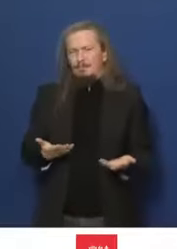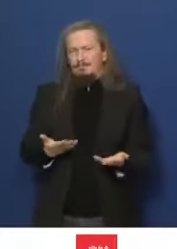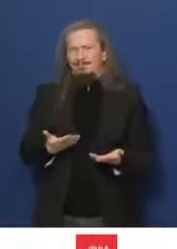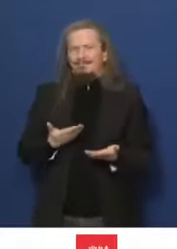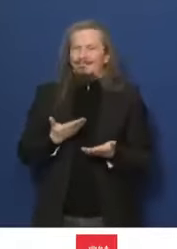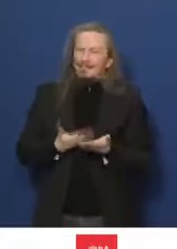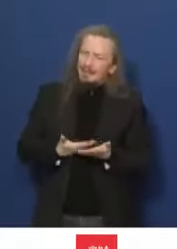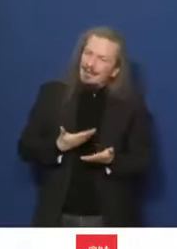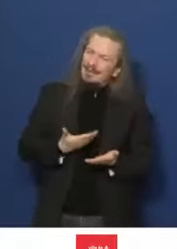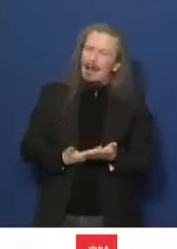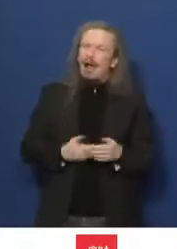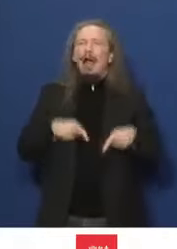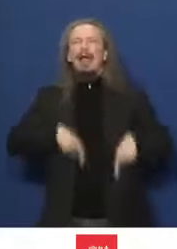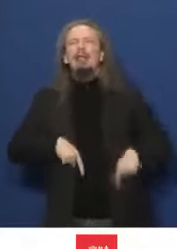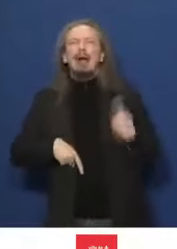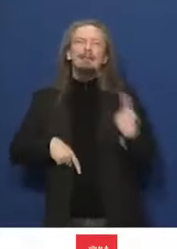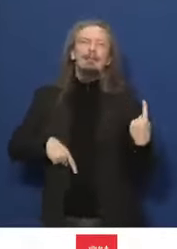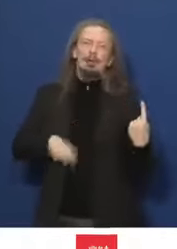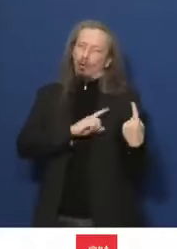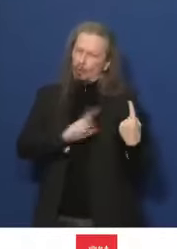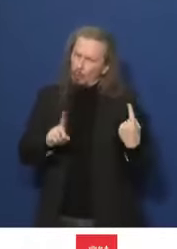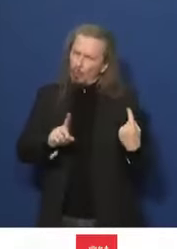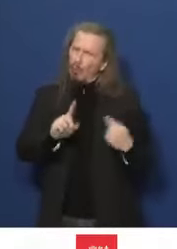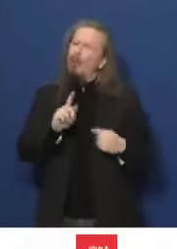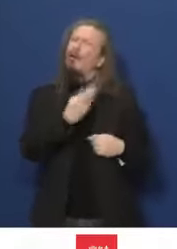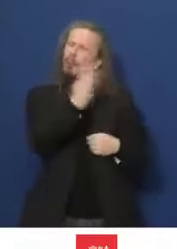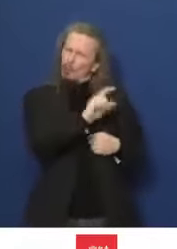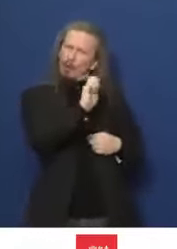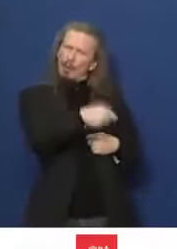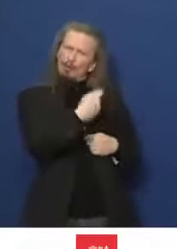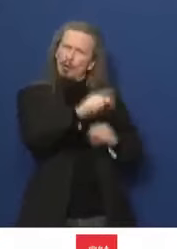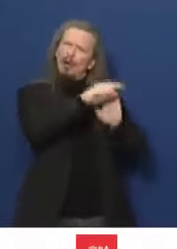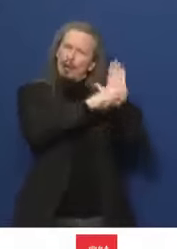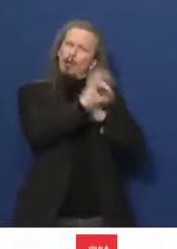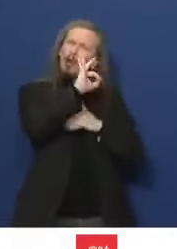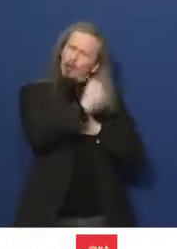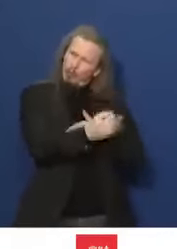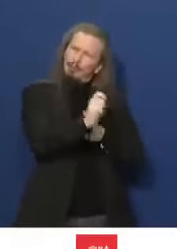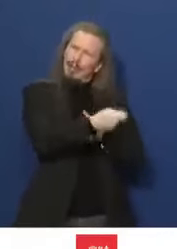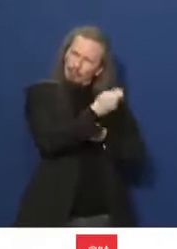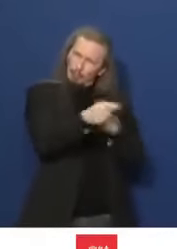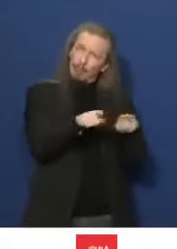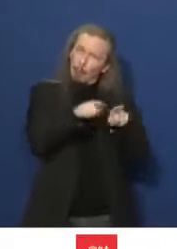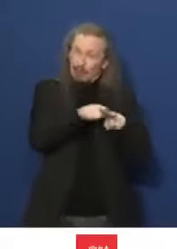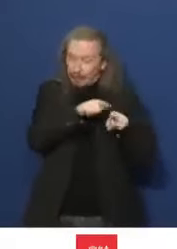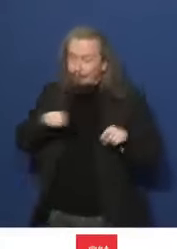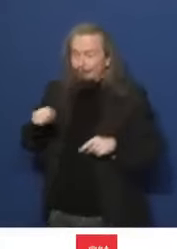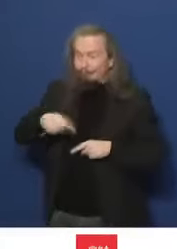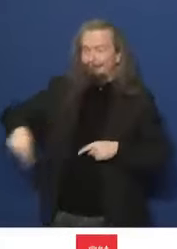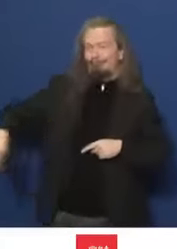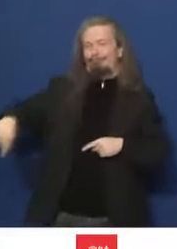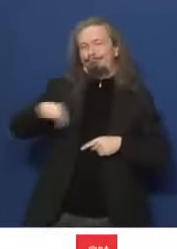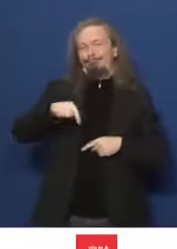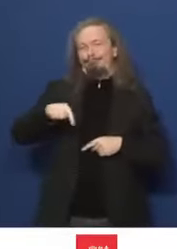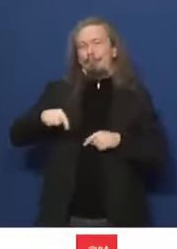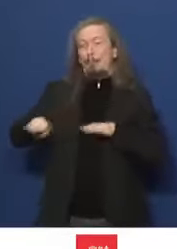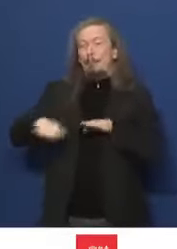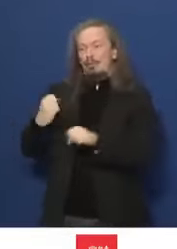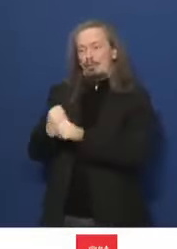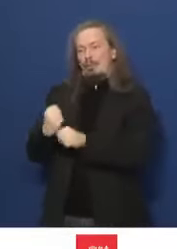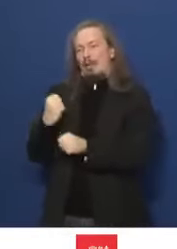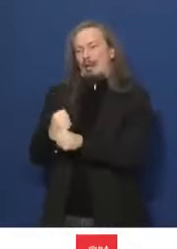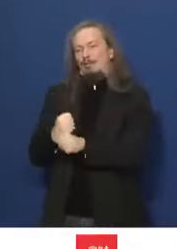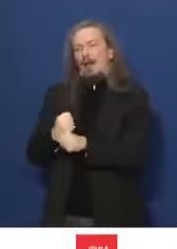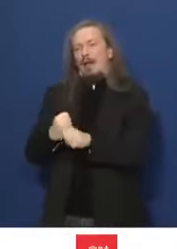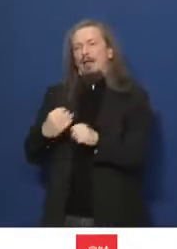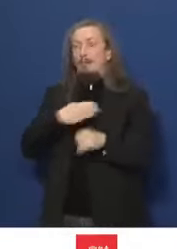n'y a pas simplement l'État, bien entendu, c'est nécessaire, les dispositions réglementaires, mais il y a aussi la manière de travailler de la part